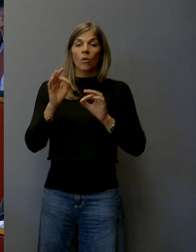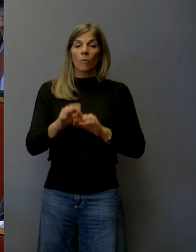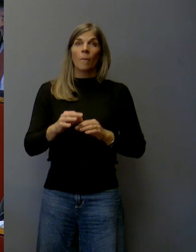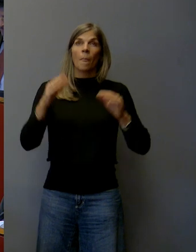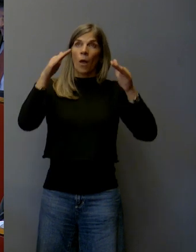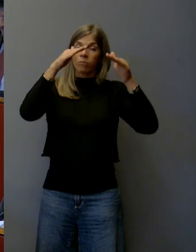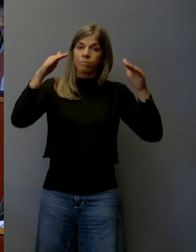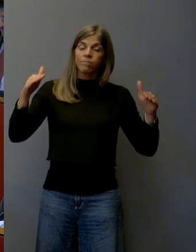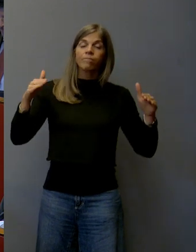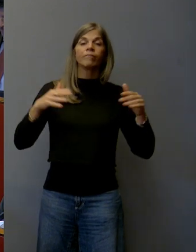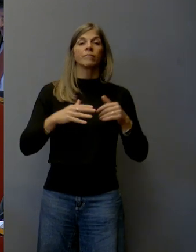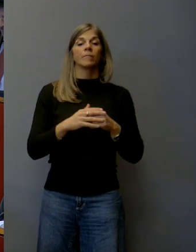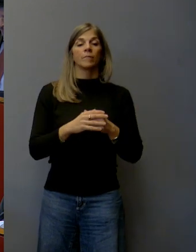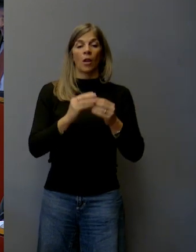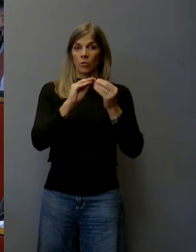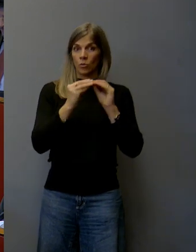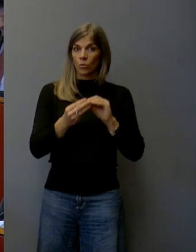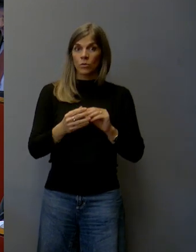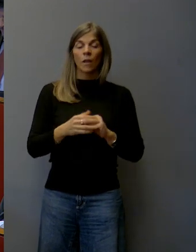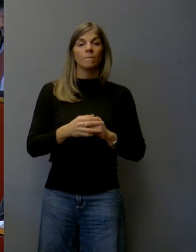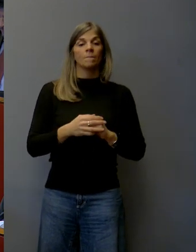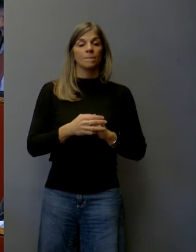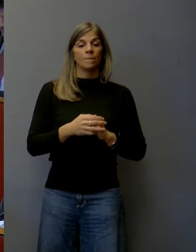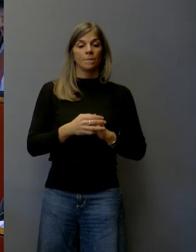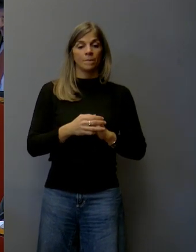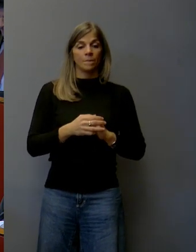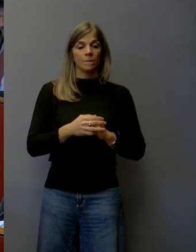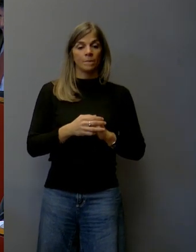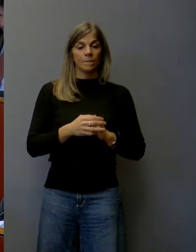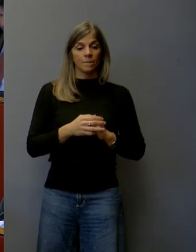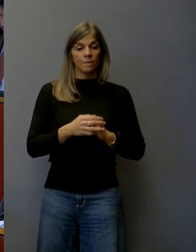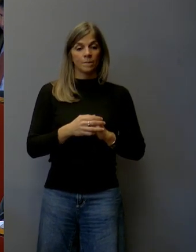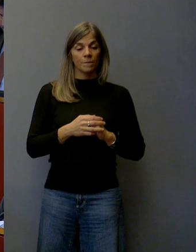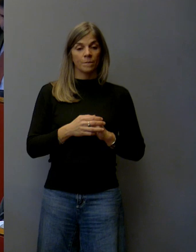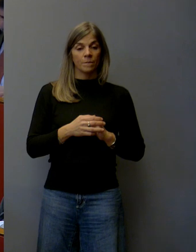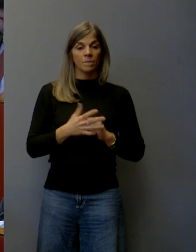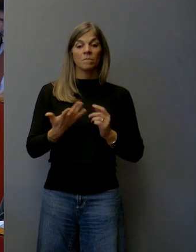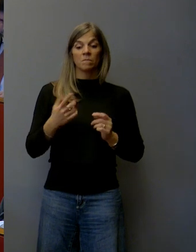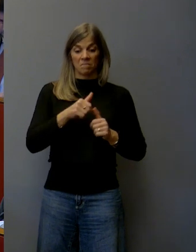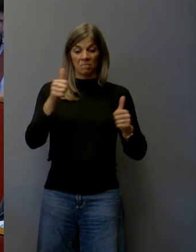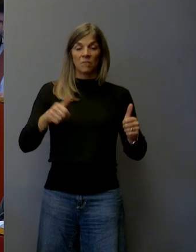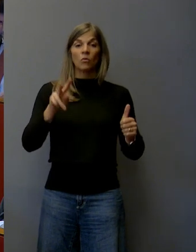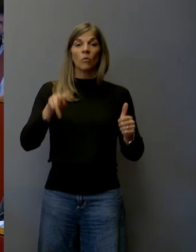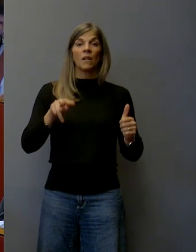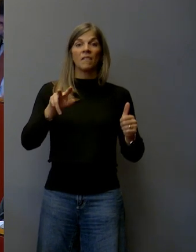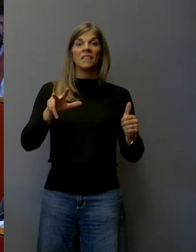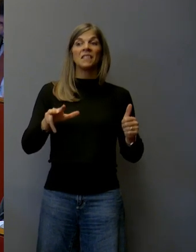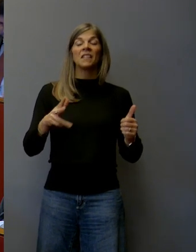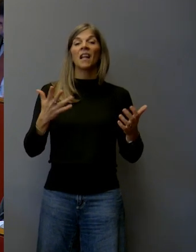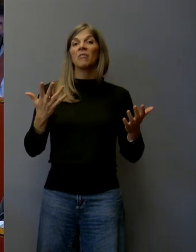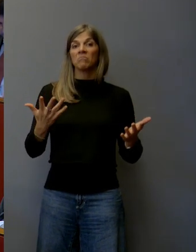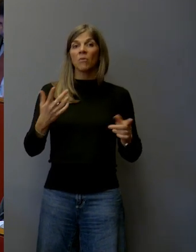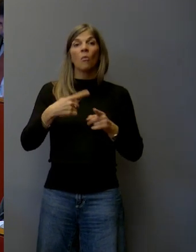del prospetto anche qua nulla sul 2023 mutuo sul 2025